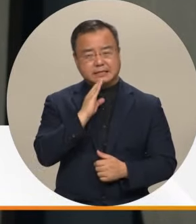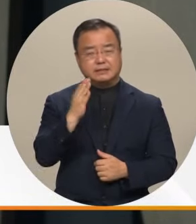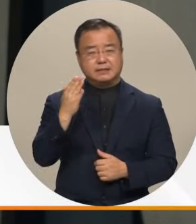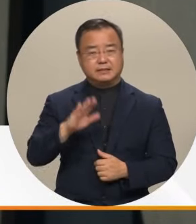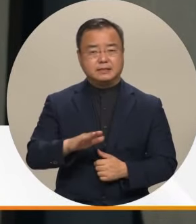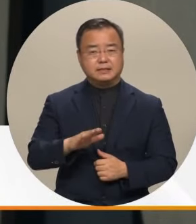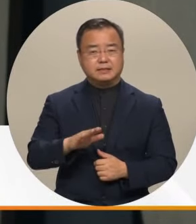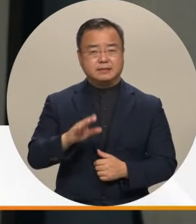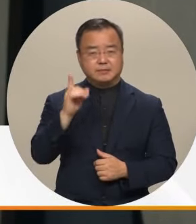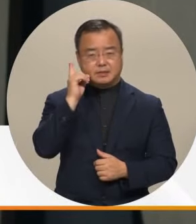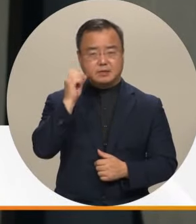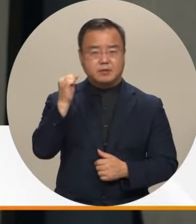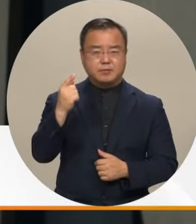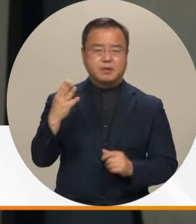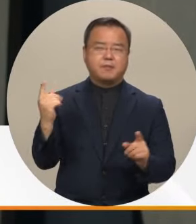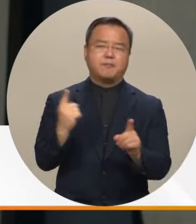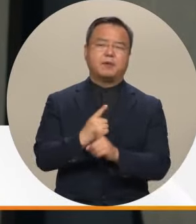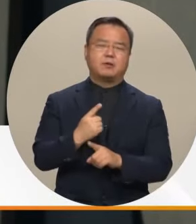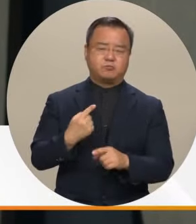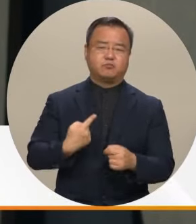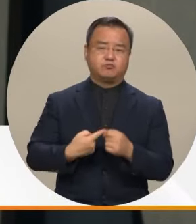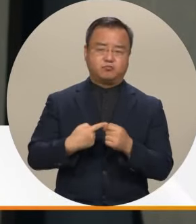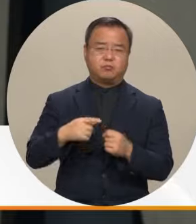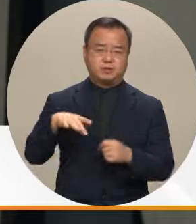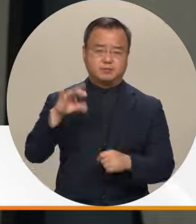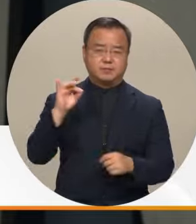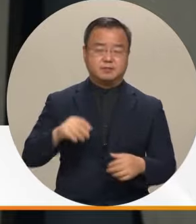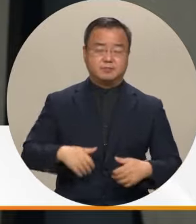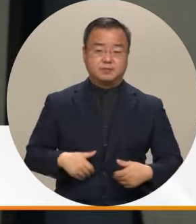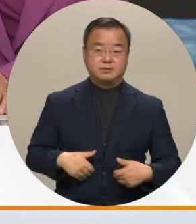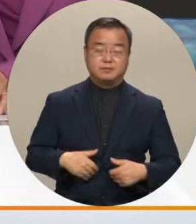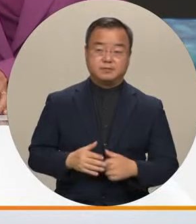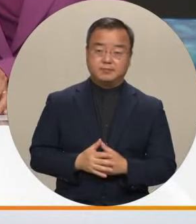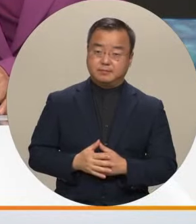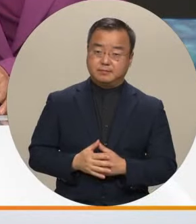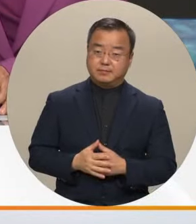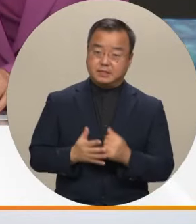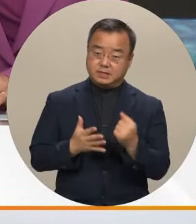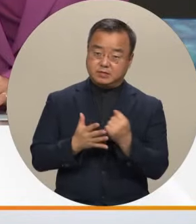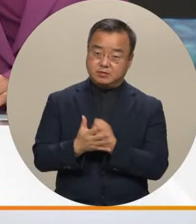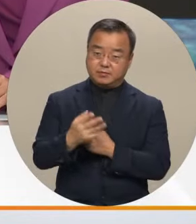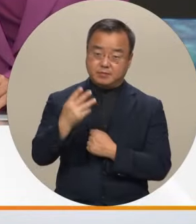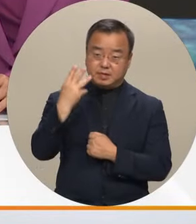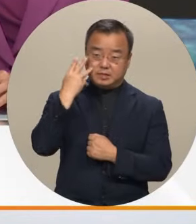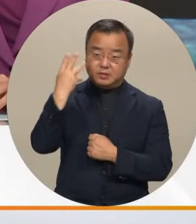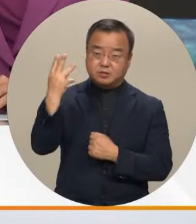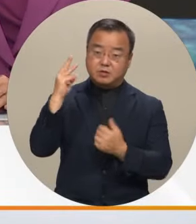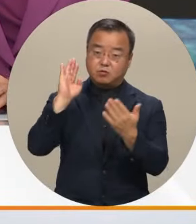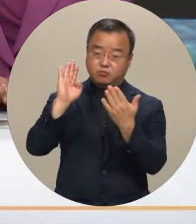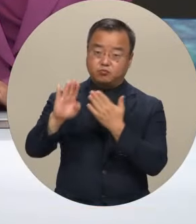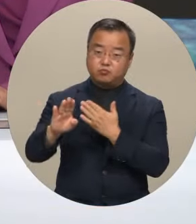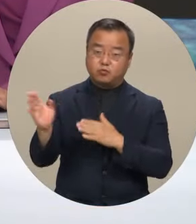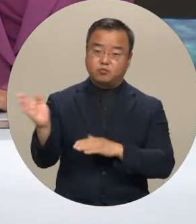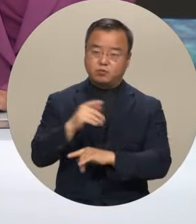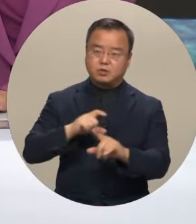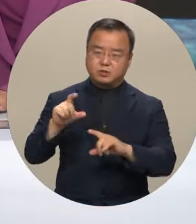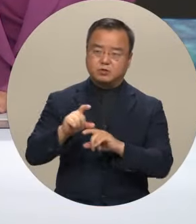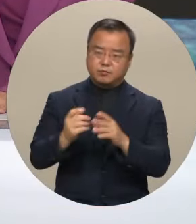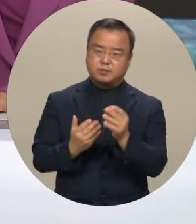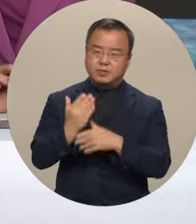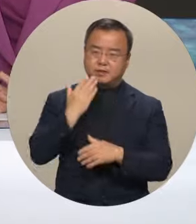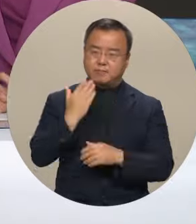보통 추천하는 아주 기본적인 방법 중에 하나입니다네 이제 영향은 한 석달 정도 뒤에도 나 수 더 뒤에도 나타날 수